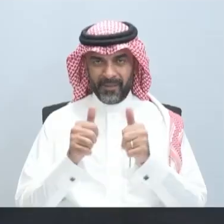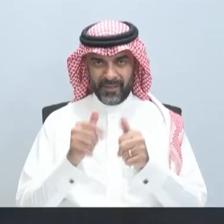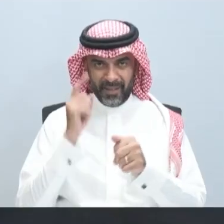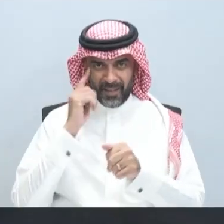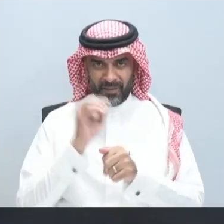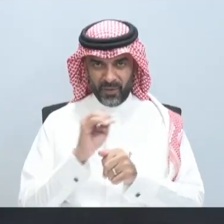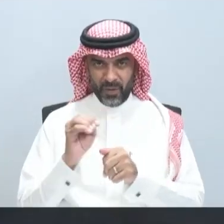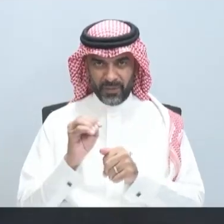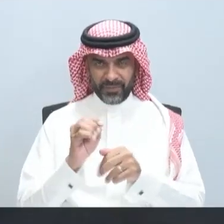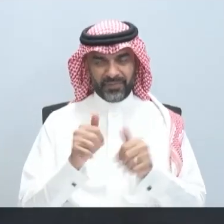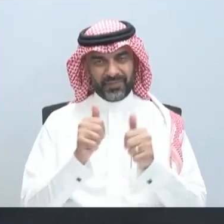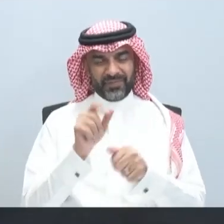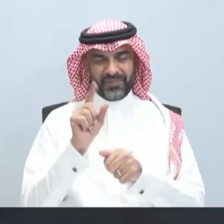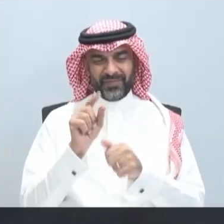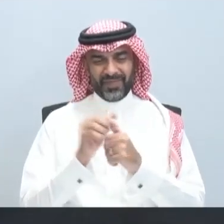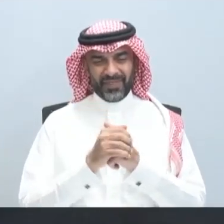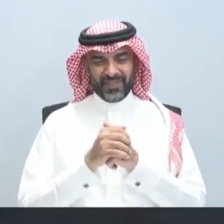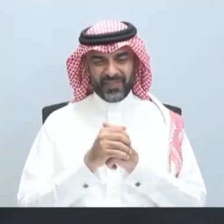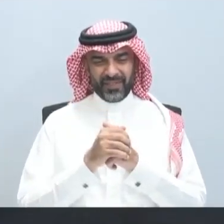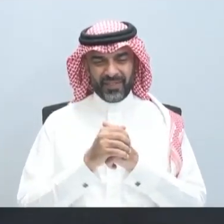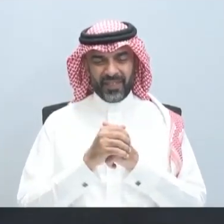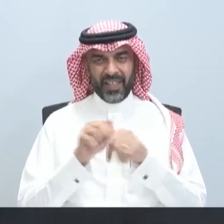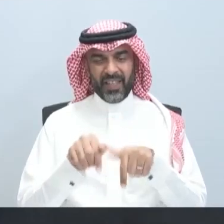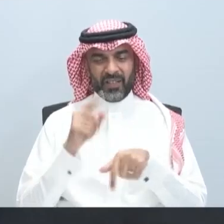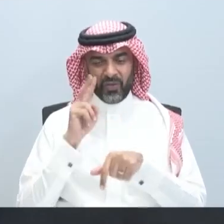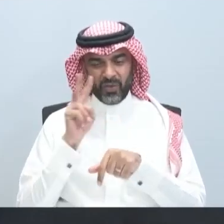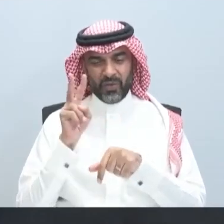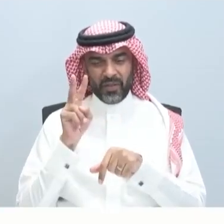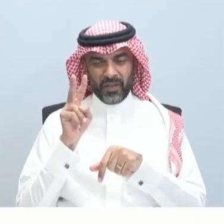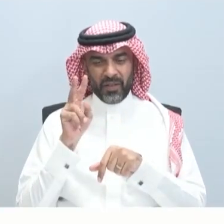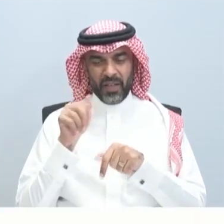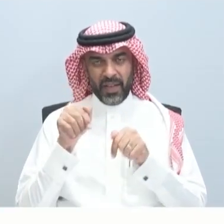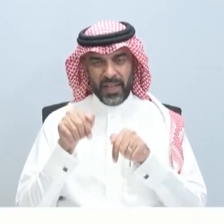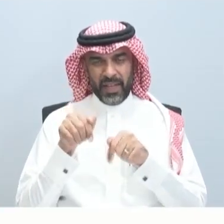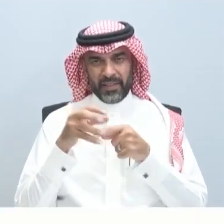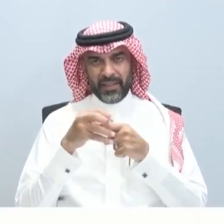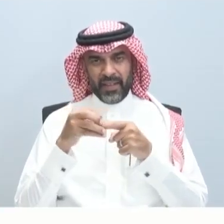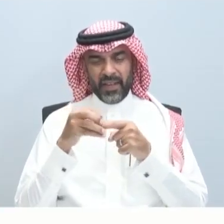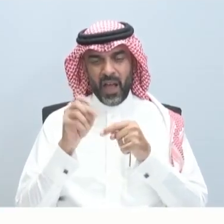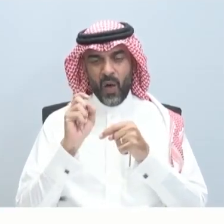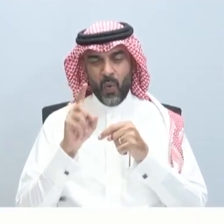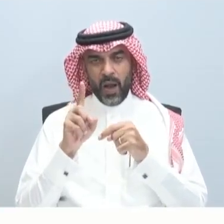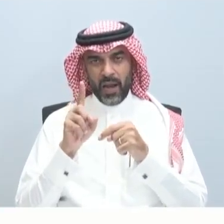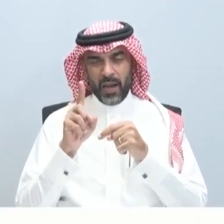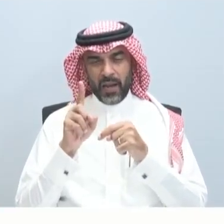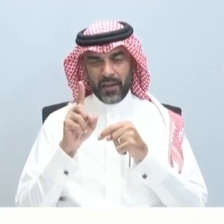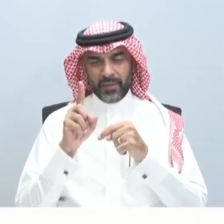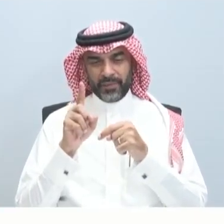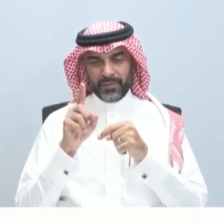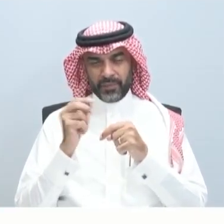هاي مبدعينه صارت الاجابه بارك الله فيكم اذا الان سنقوم بالطرح اولا ابنائي بناتي